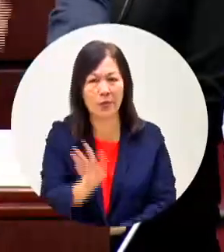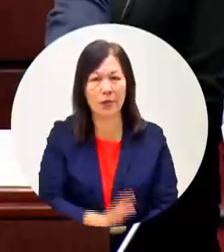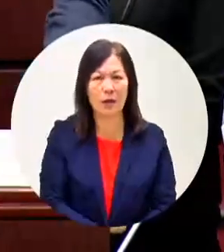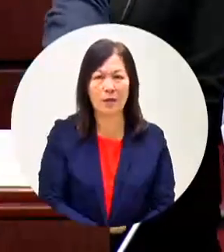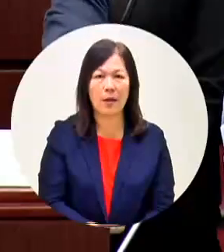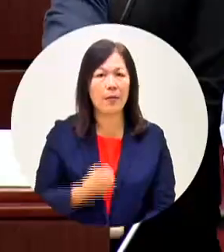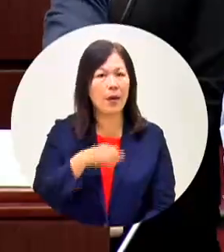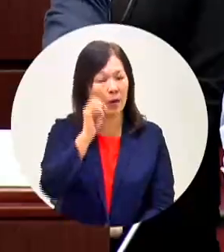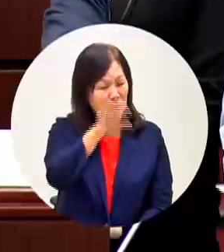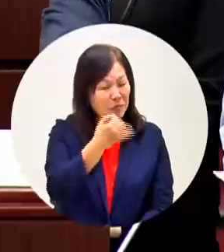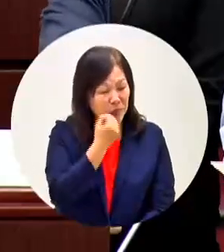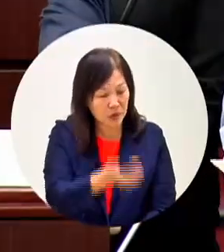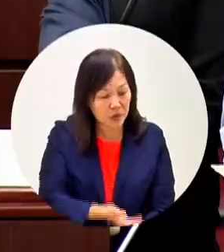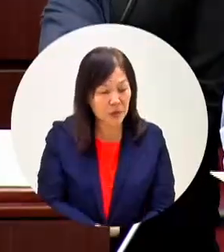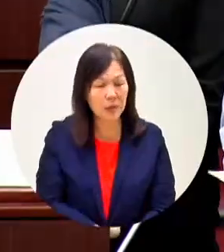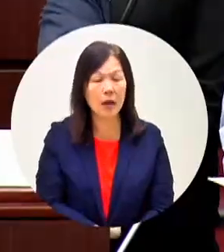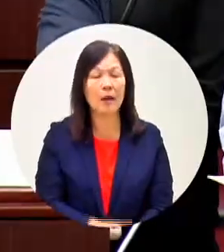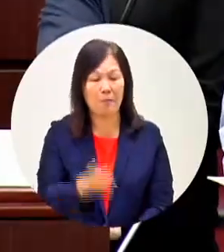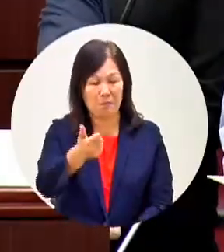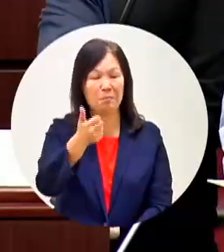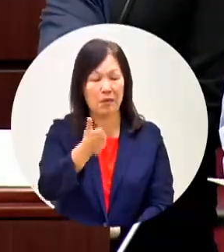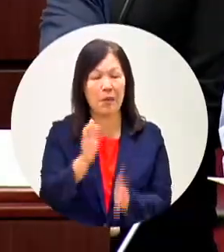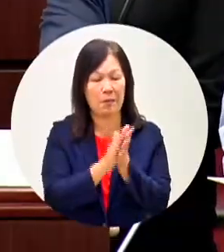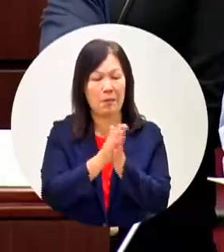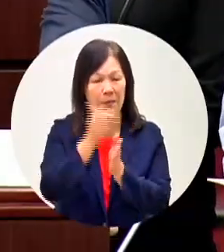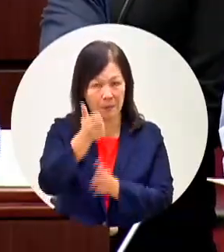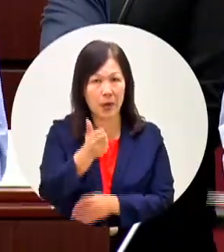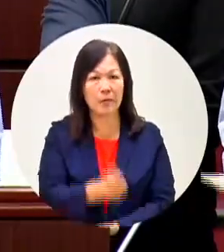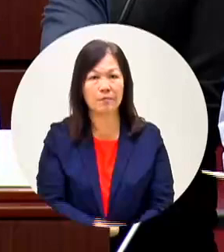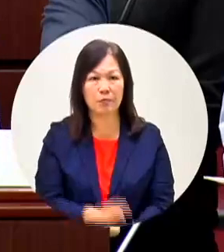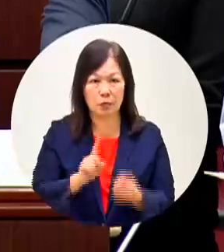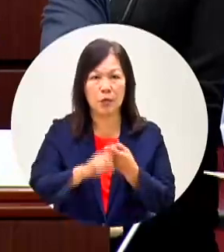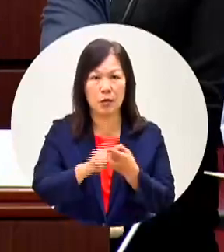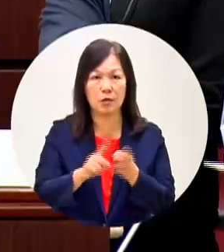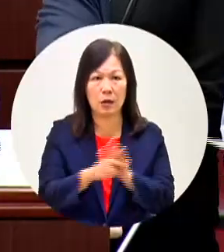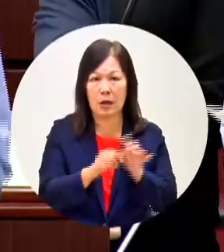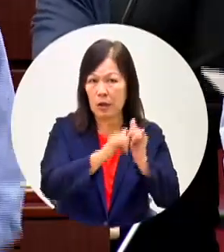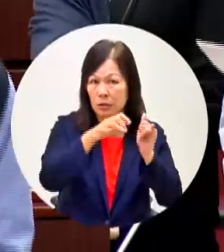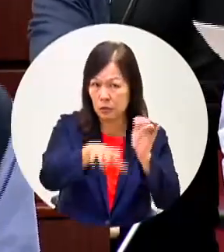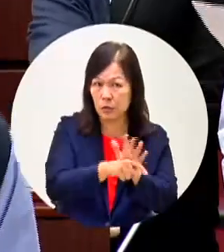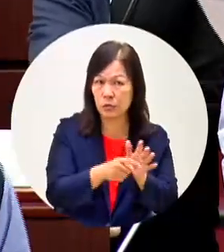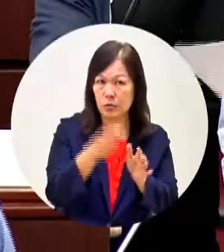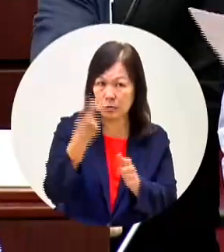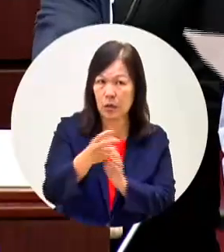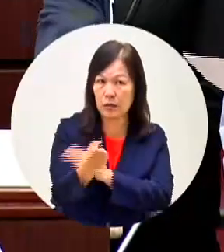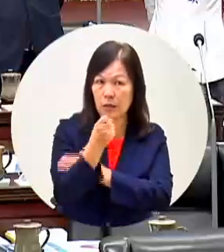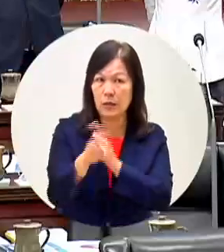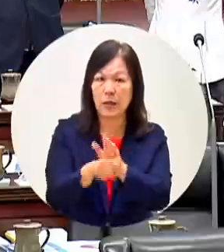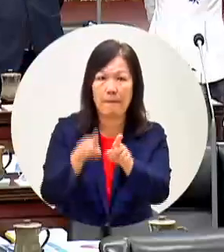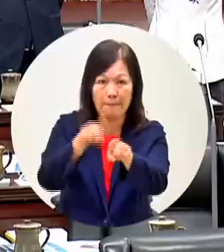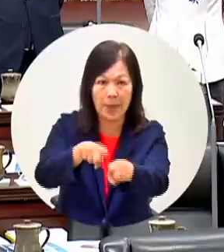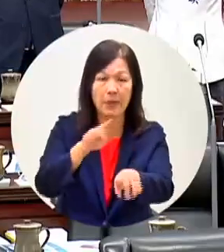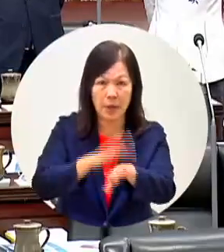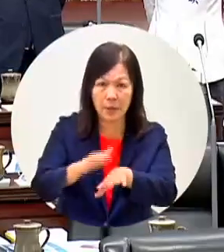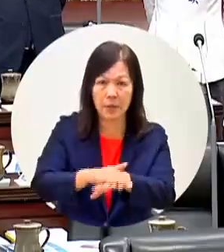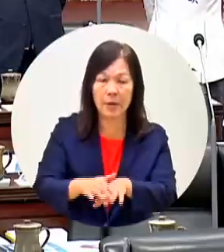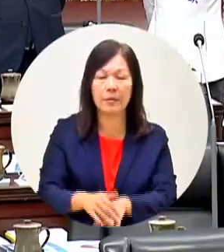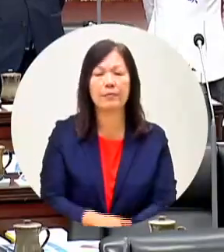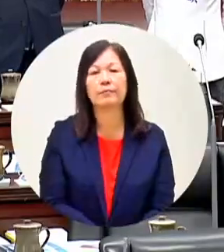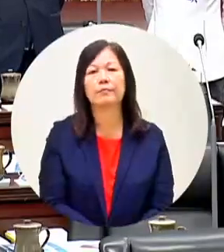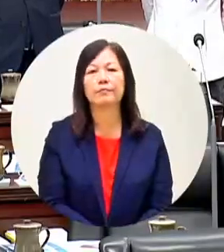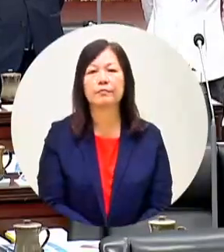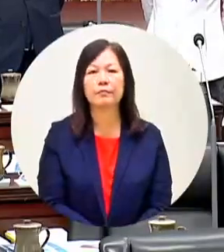好，议员讲得非常正确。我们社会局，我们尽可能尽量。 忙尽可能啊，新民。忙尽可能啊，新